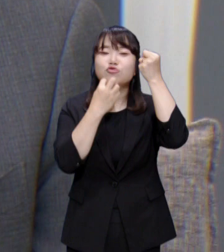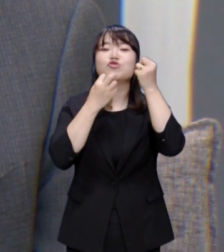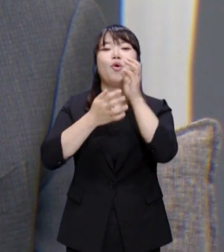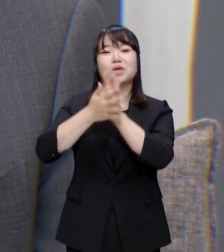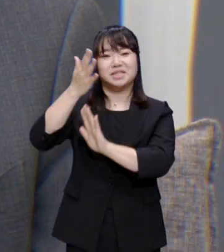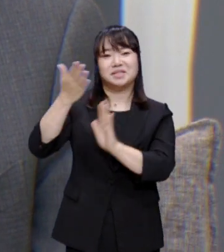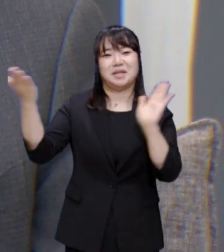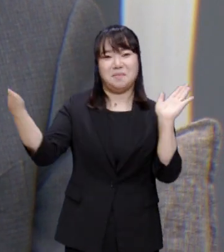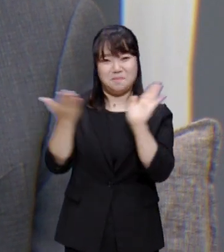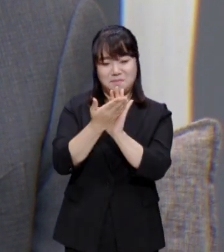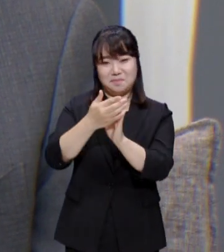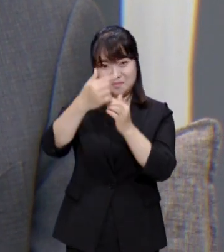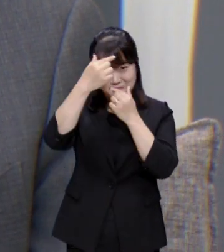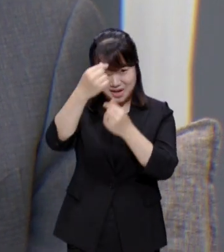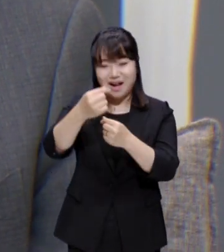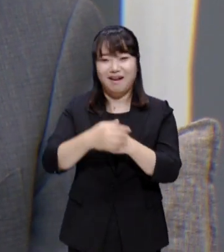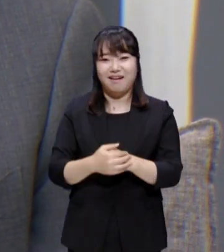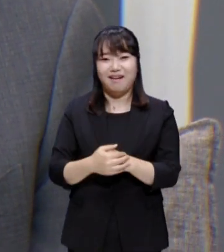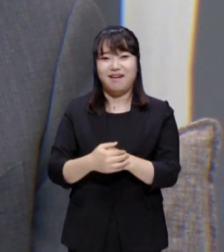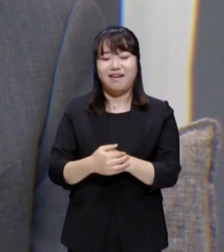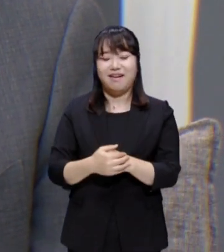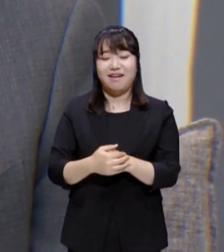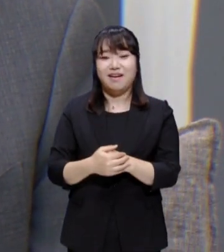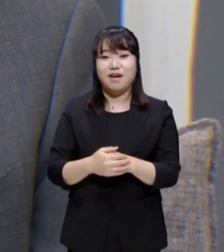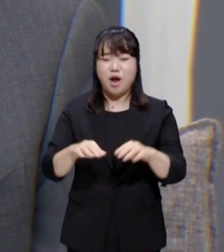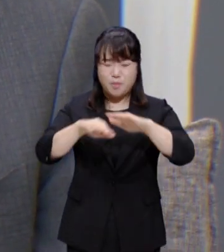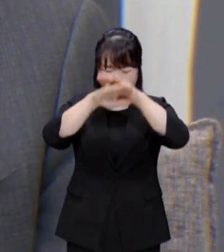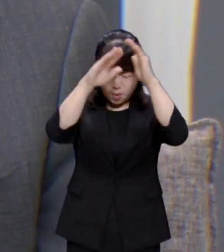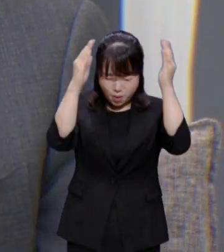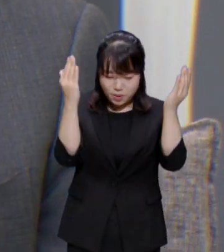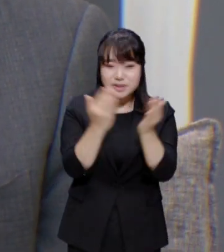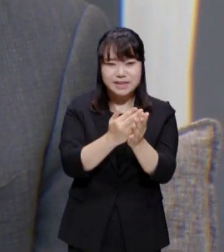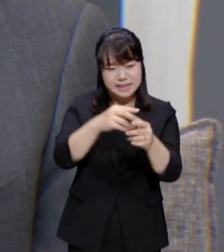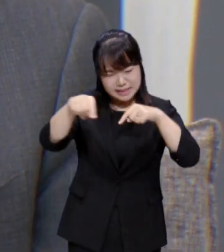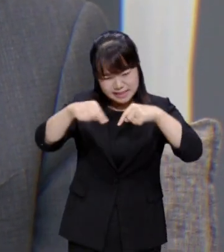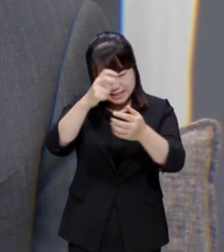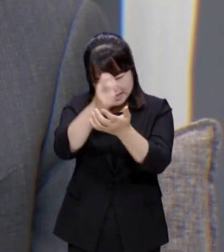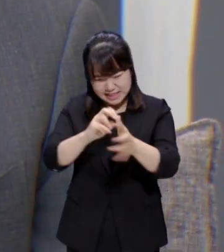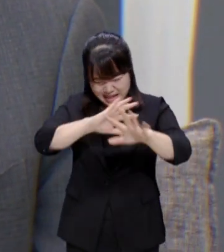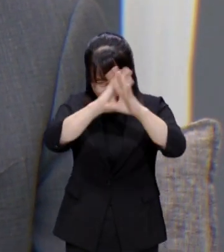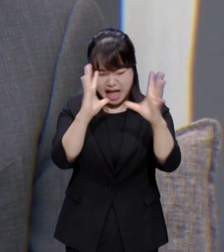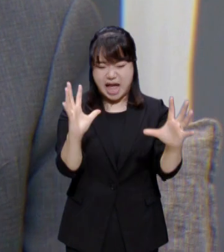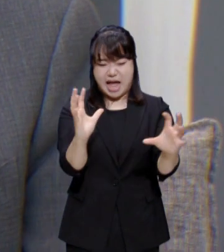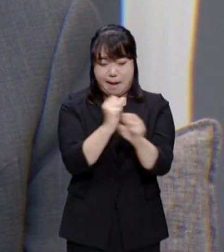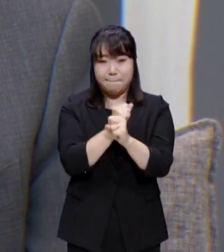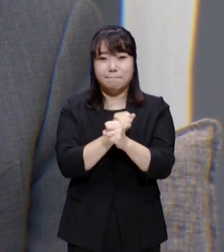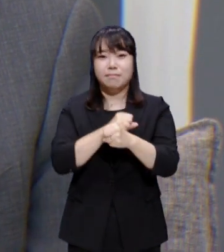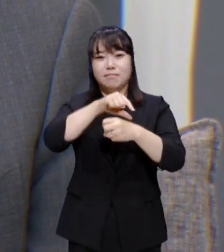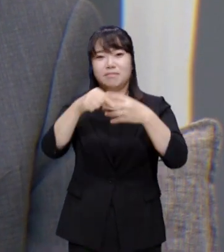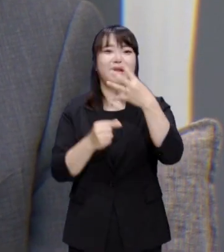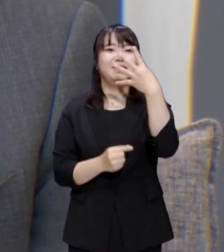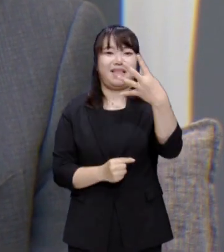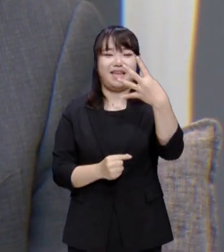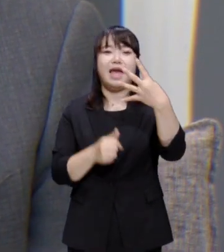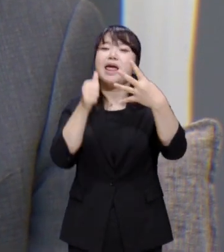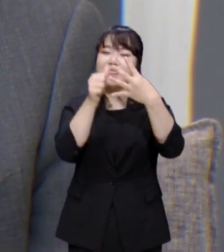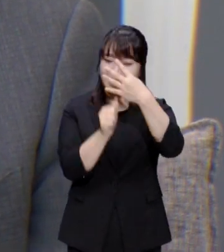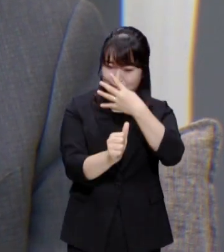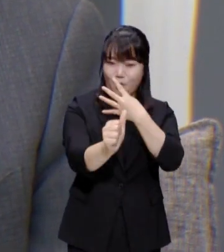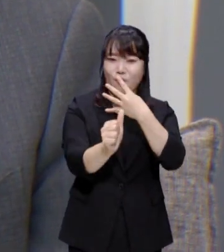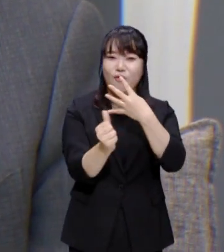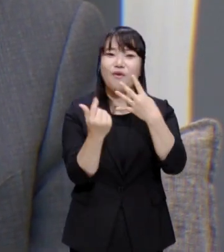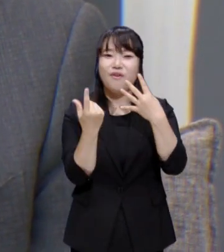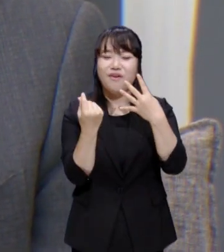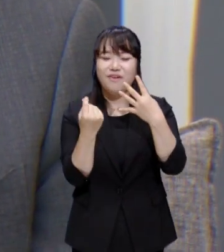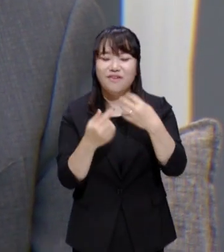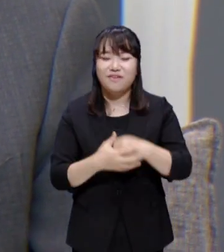하고 해도 가언이 아닙니다. 모든 걸 다 대변하고 대표 정책이라고 할 수 있는